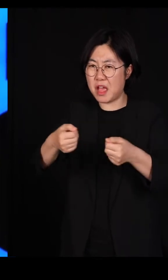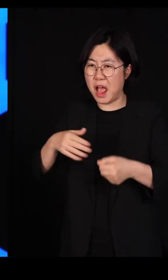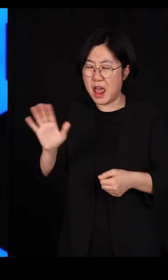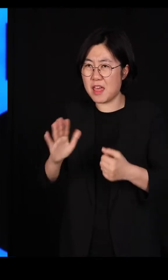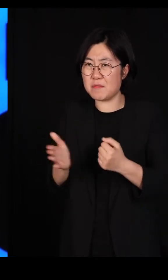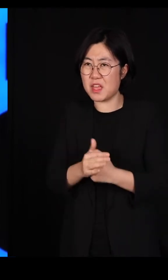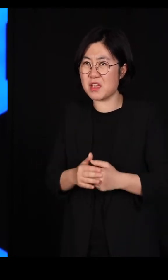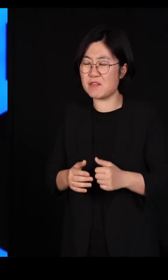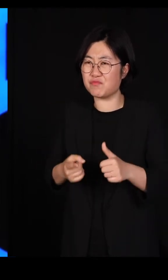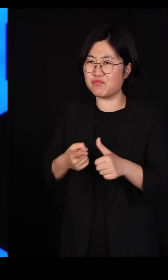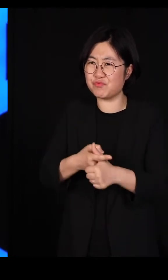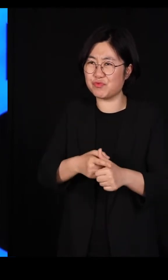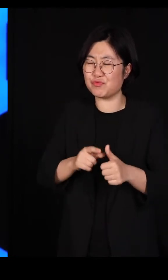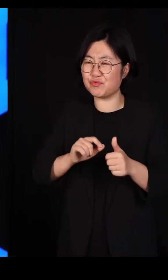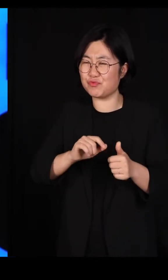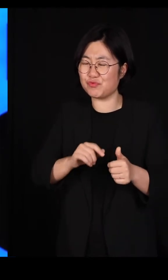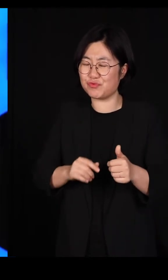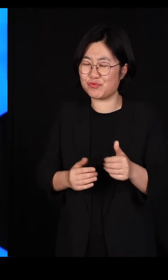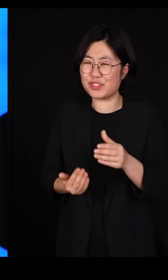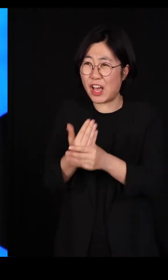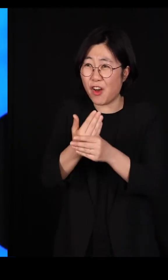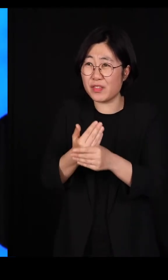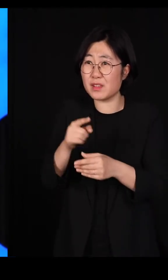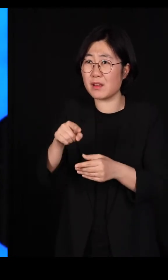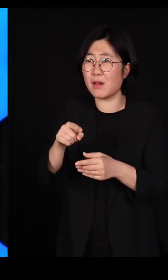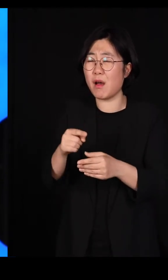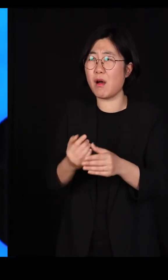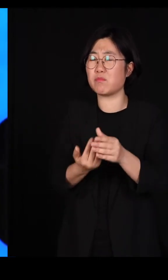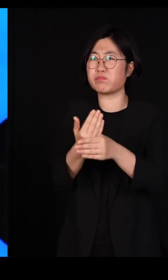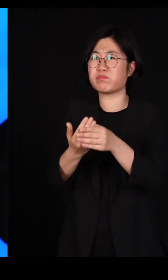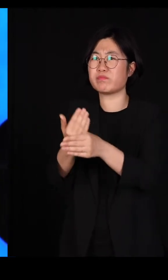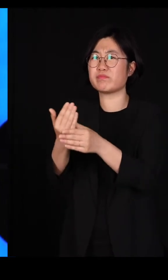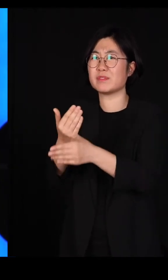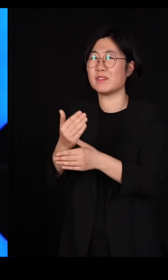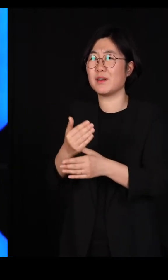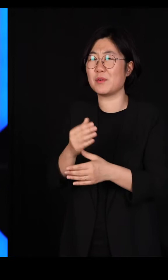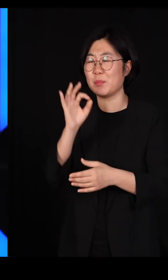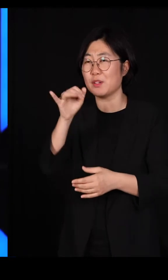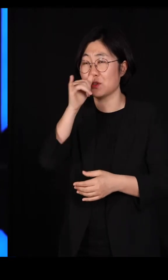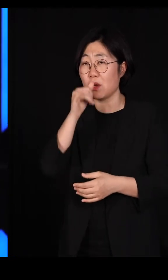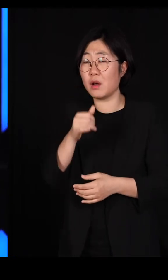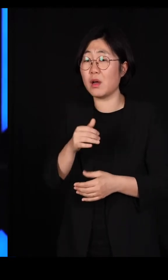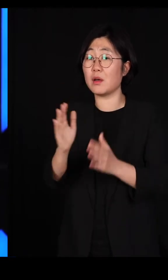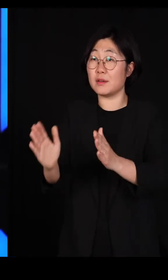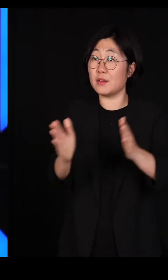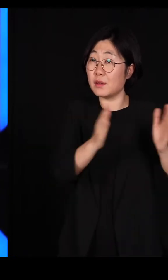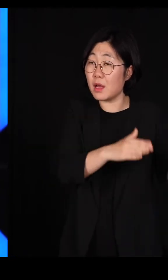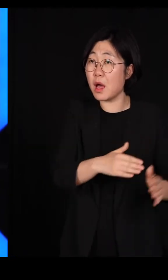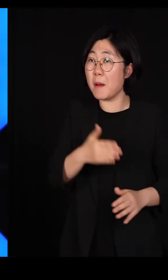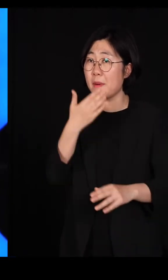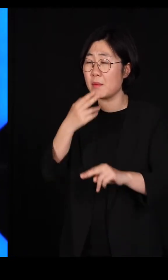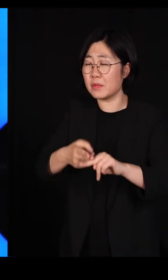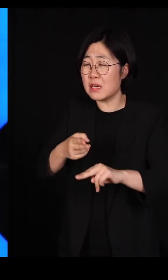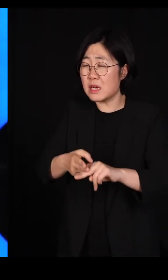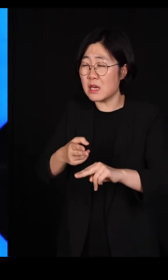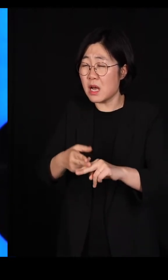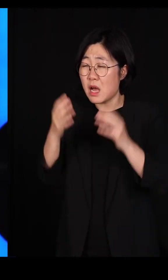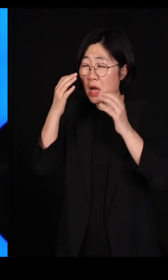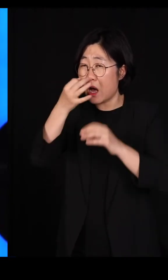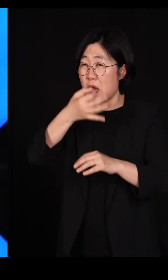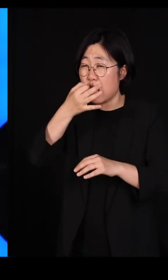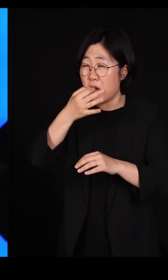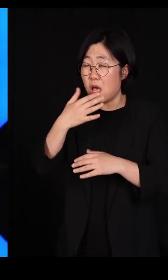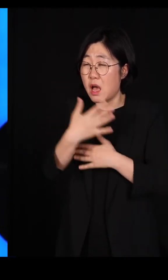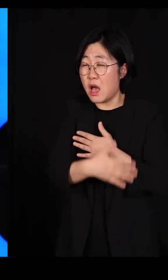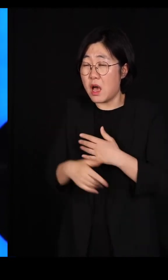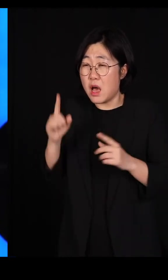밥을 안 해서 어처구니 없이 맞아 죽는 사건이 벌어진다면 다른 한쪽에서는 밥을 하다가 몸이